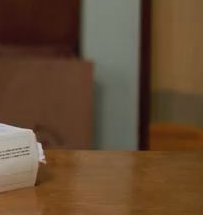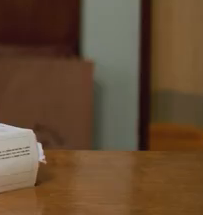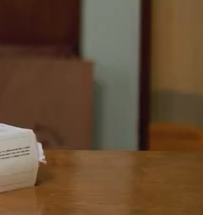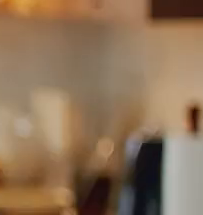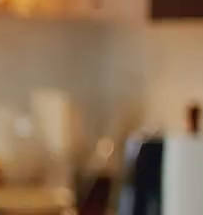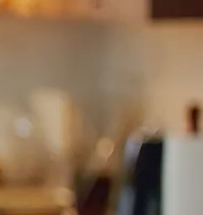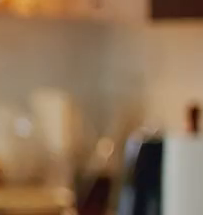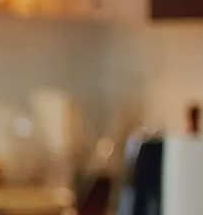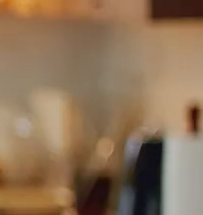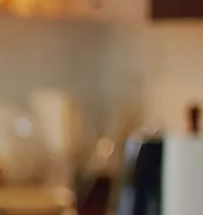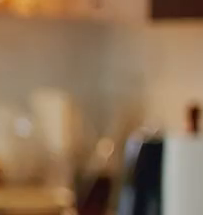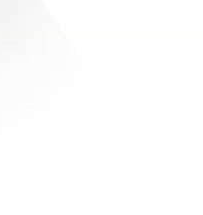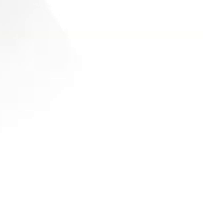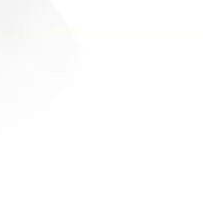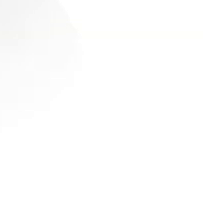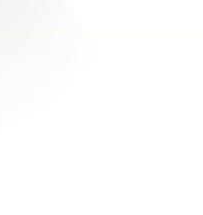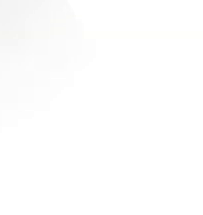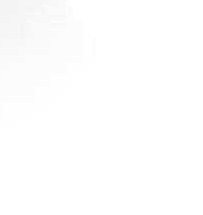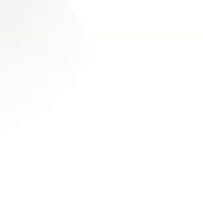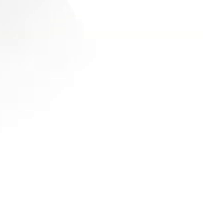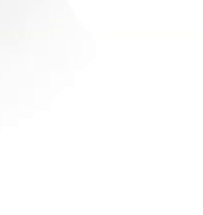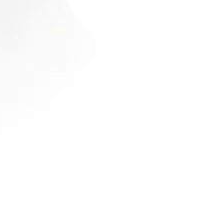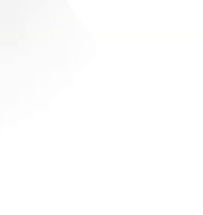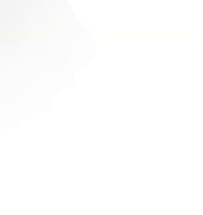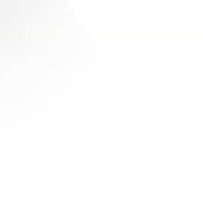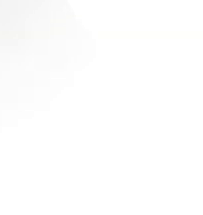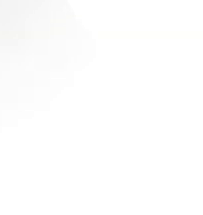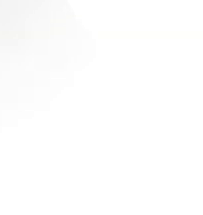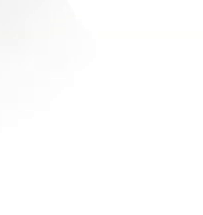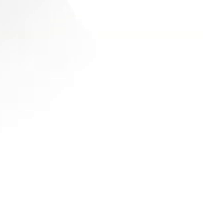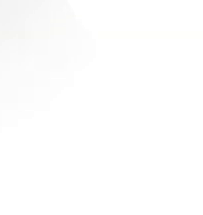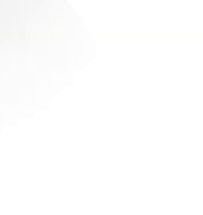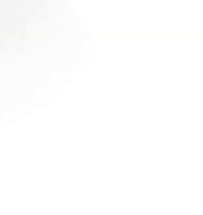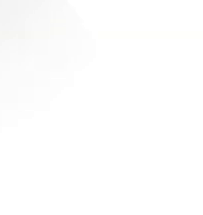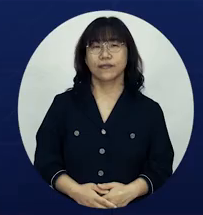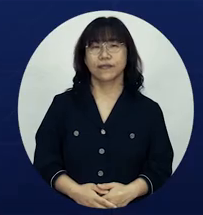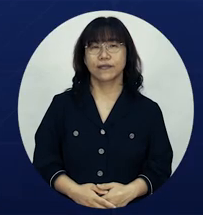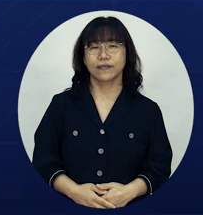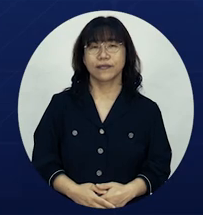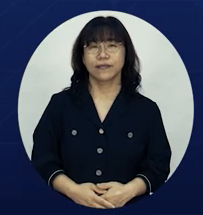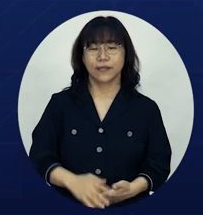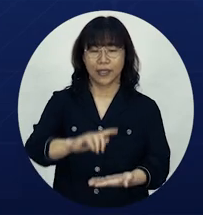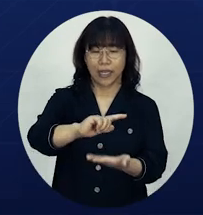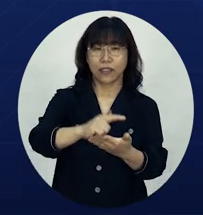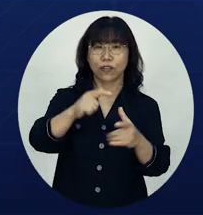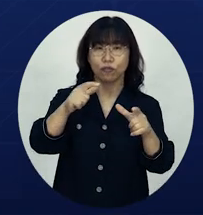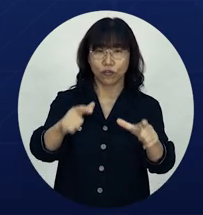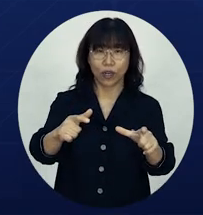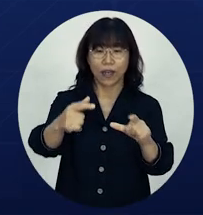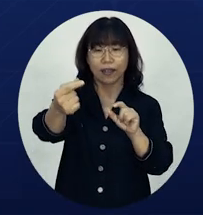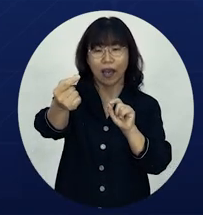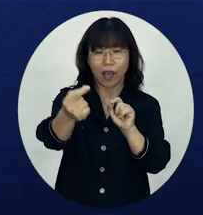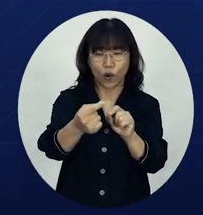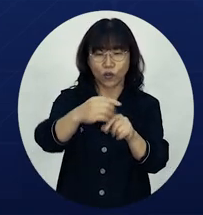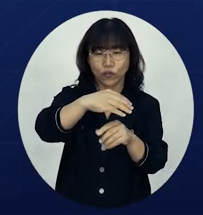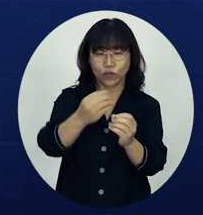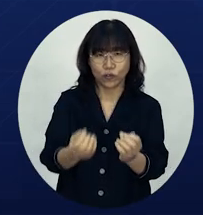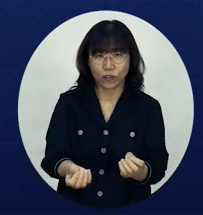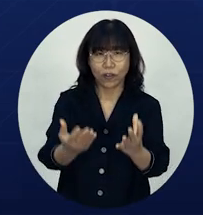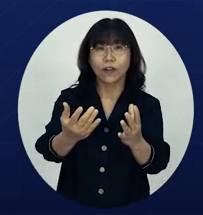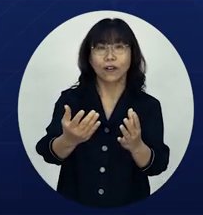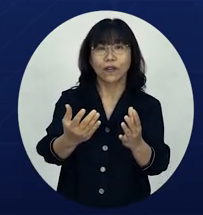안심하고 드세요 아는만큼 안심이 보여요 감사 구가 다가오는 추석을 앞두고